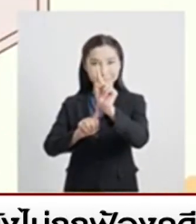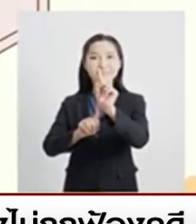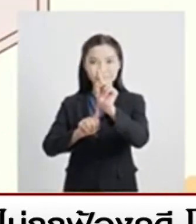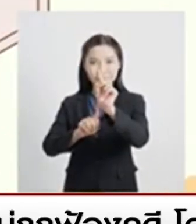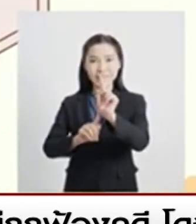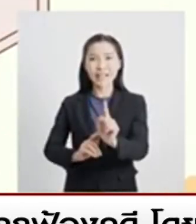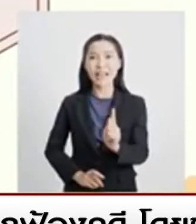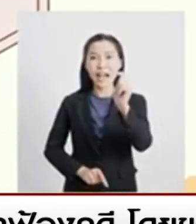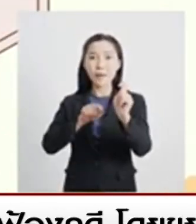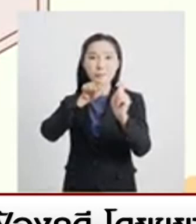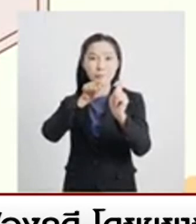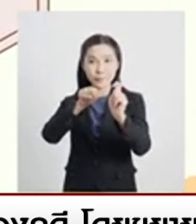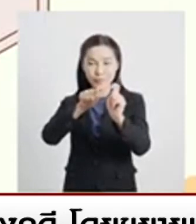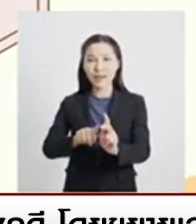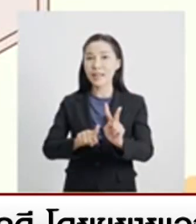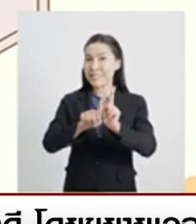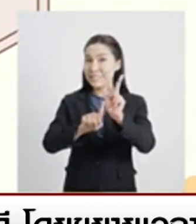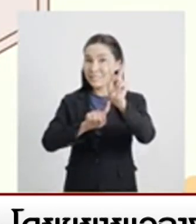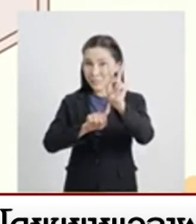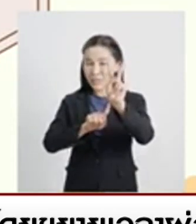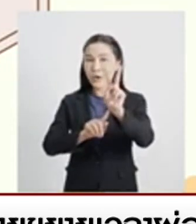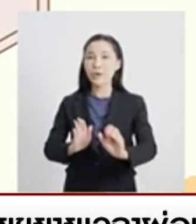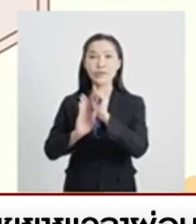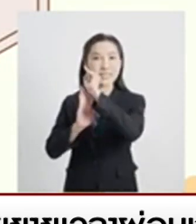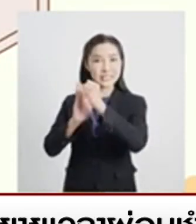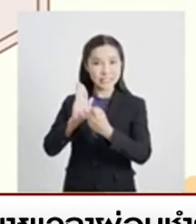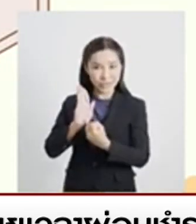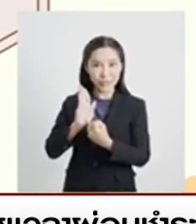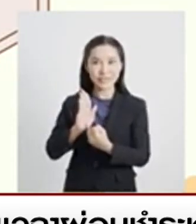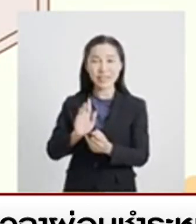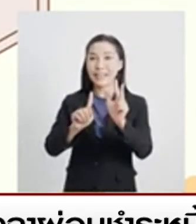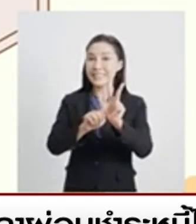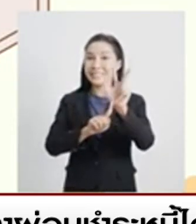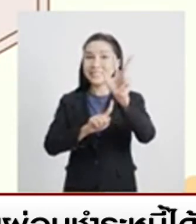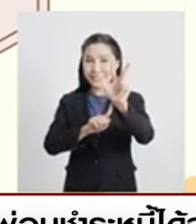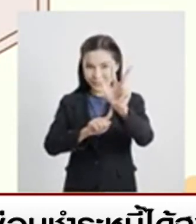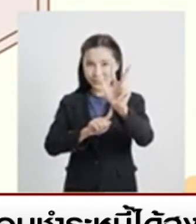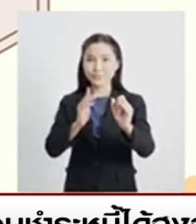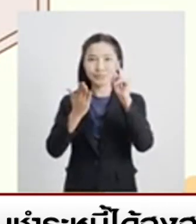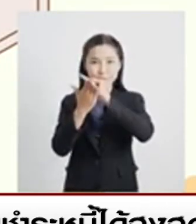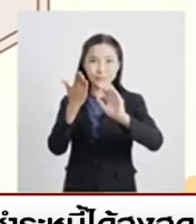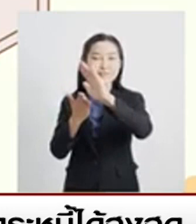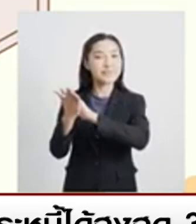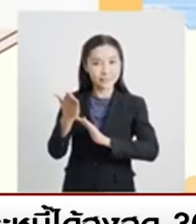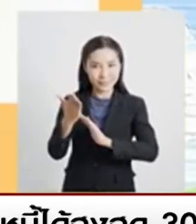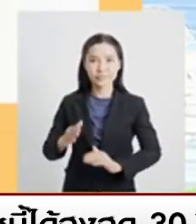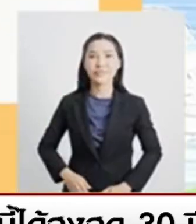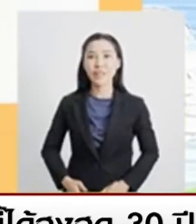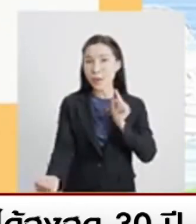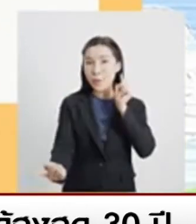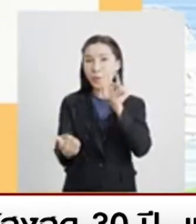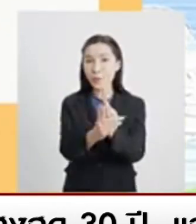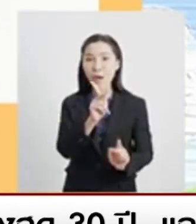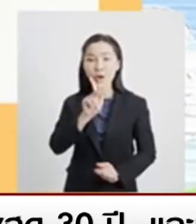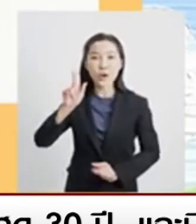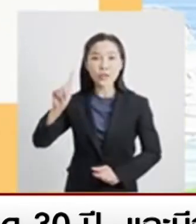คือระดับอำเภอระดับที่2ระดับจังหวัดและระดับที่3ระดับประเทศแล้วพบกับกก